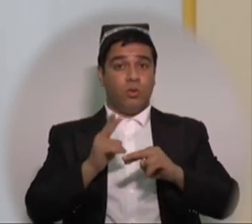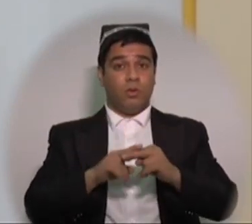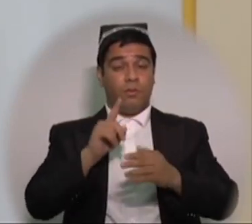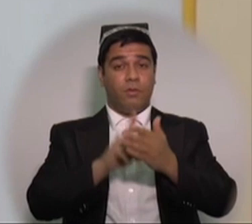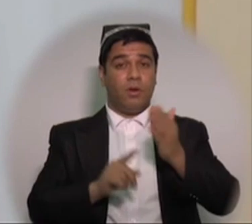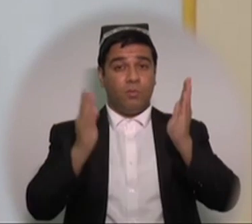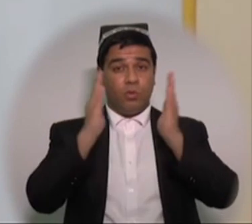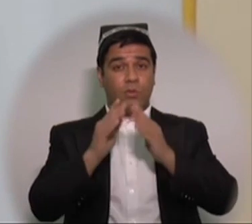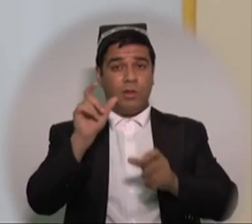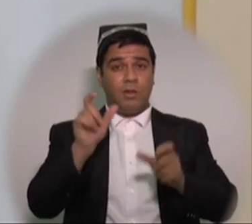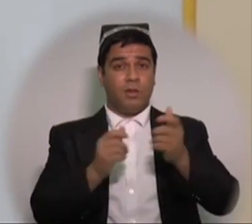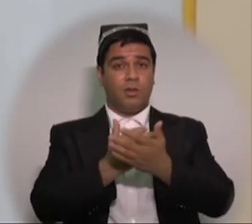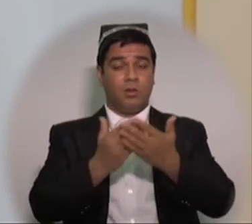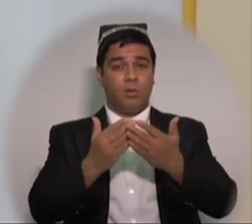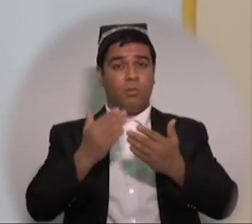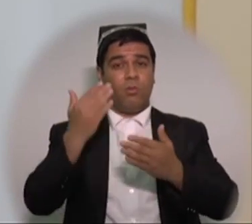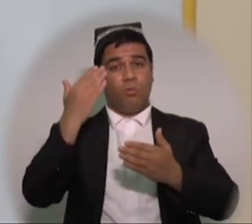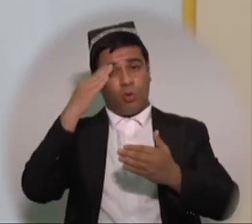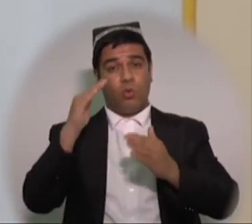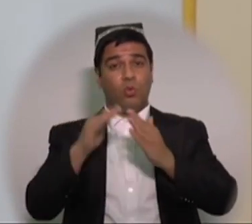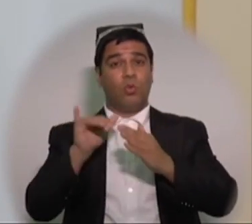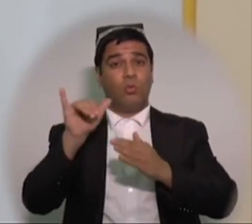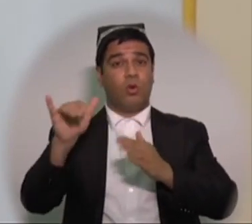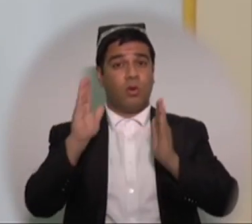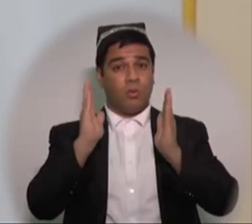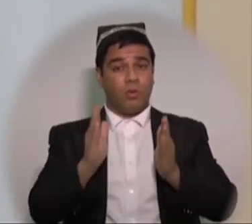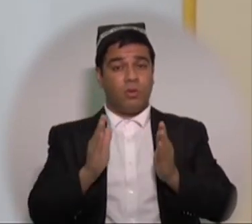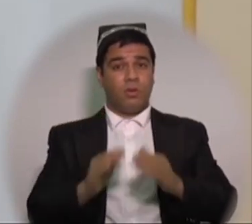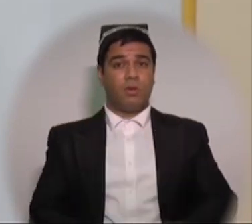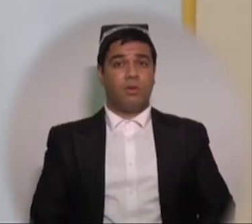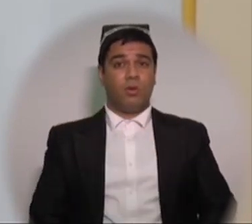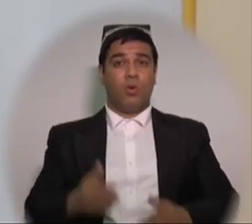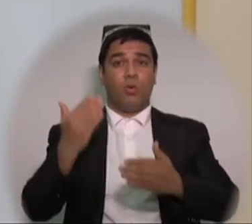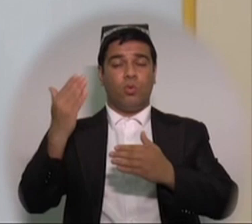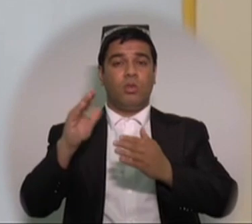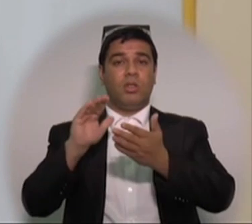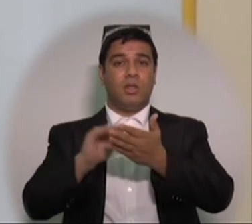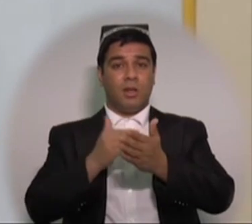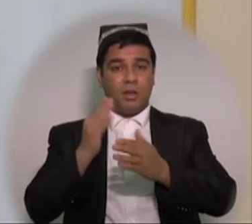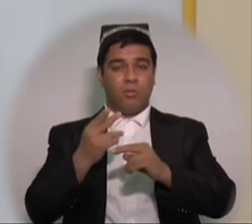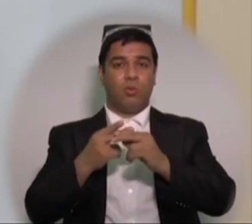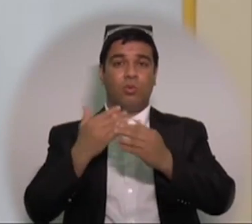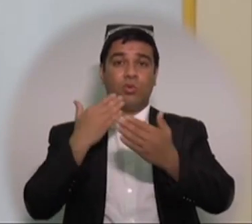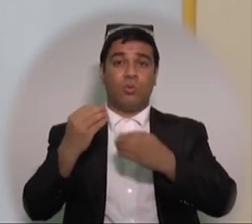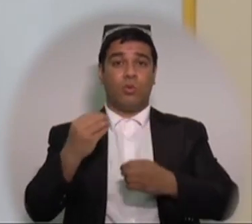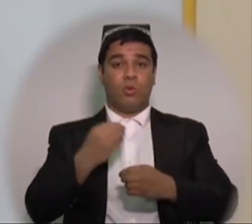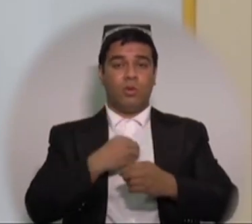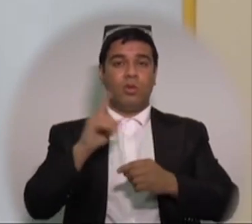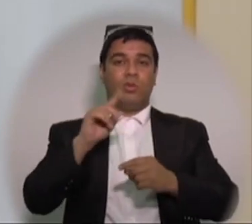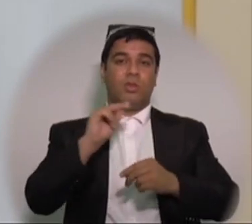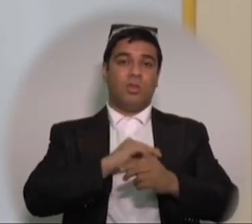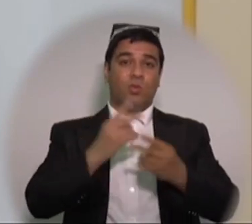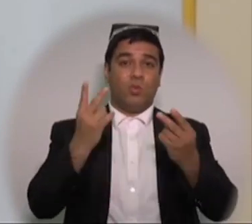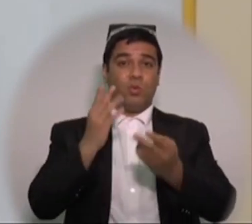uchun mo'min musulmon inson boshqa birovnikiga boradigan bo'lsa, uni chaqirib, u bilan suhbat qilmoqchi,